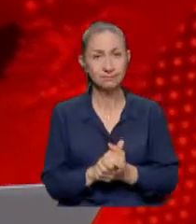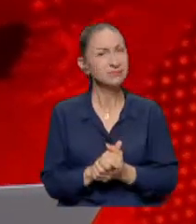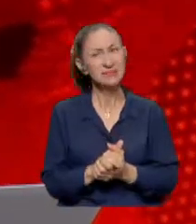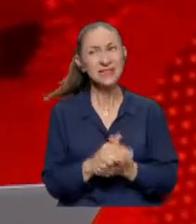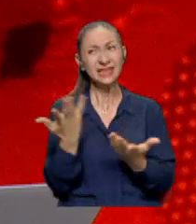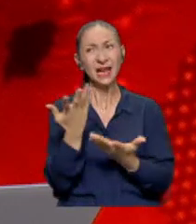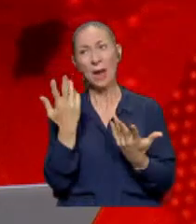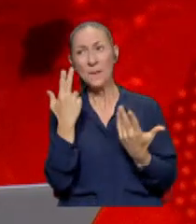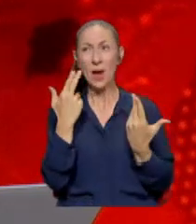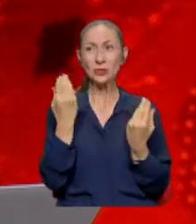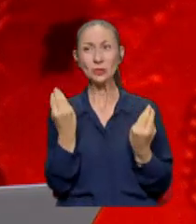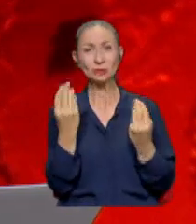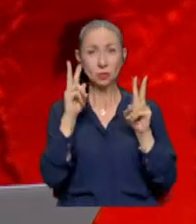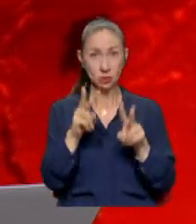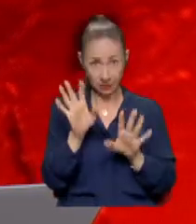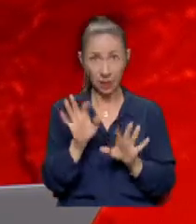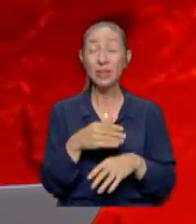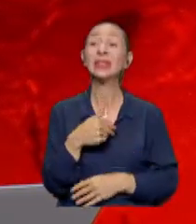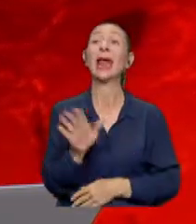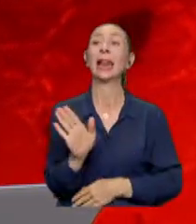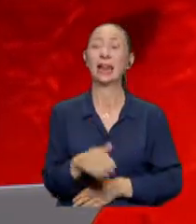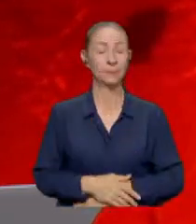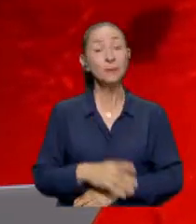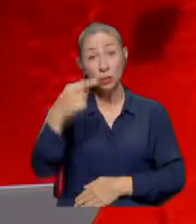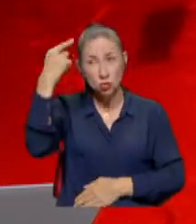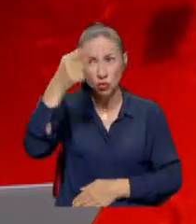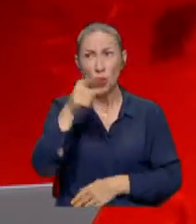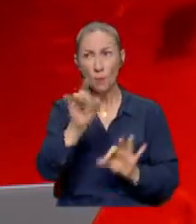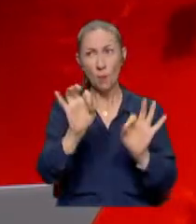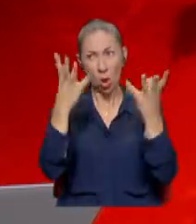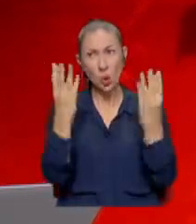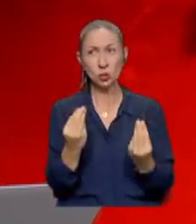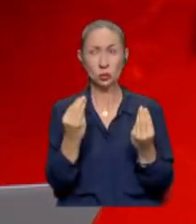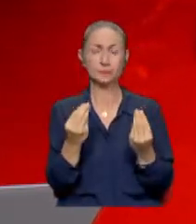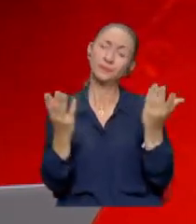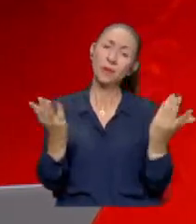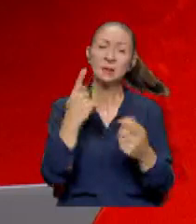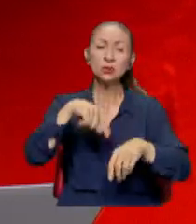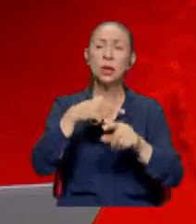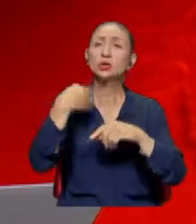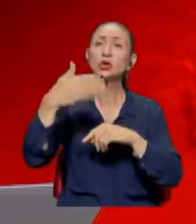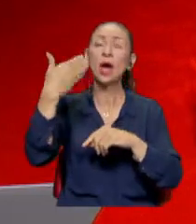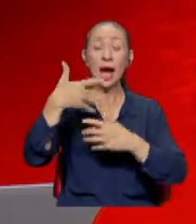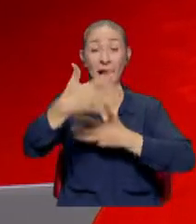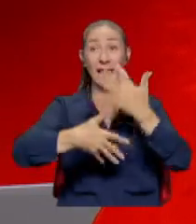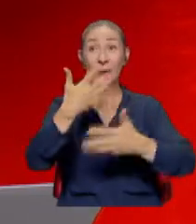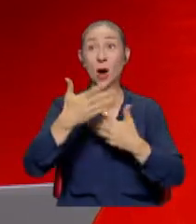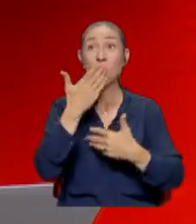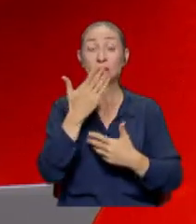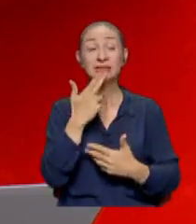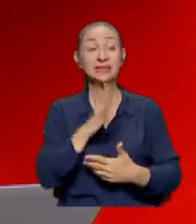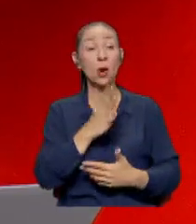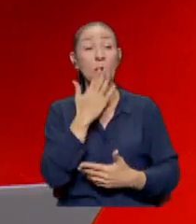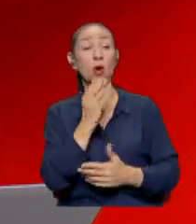kadar masum gözüküyor değil mi? Değil ama. Düşünün, bu uygulamaya geçildi. Bir süre sonra karma okula